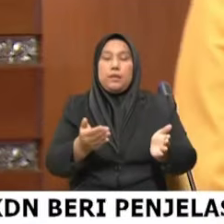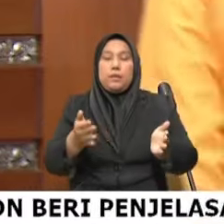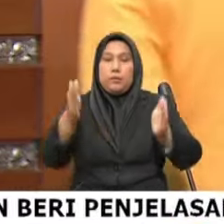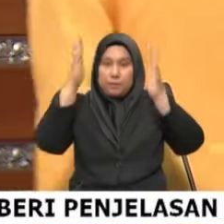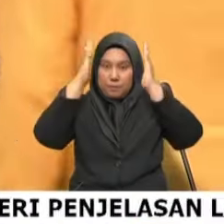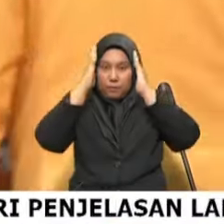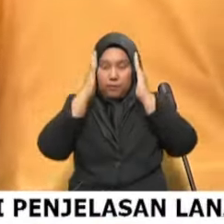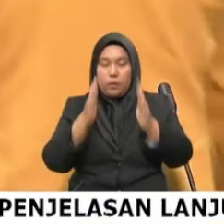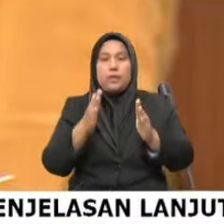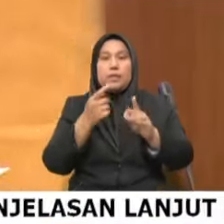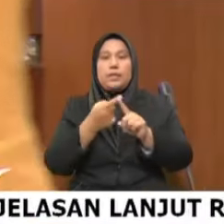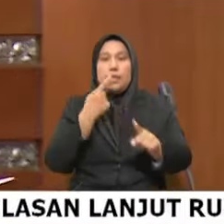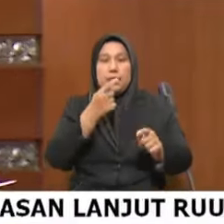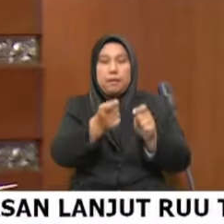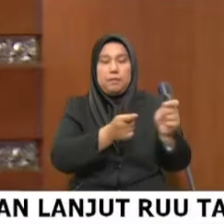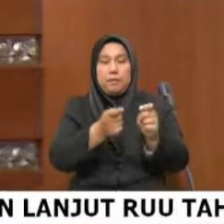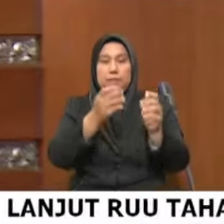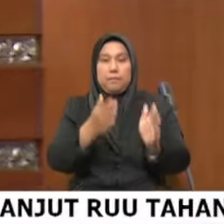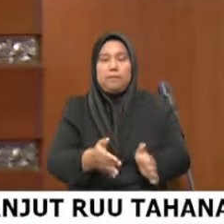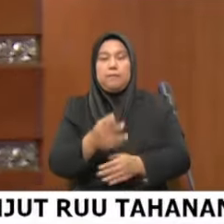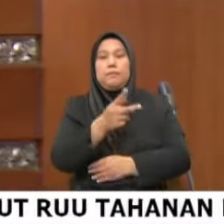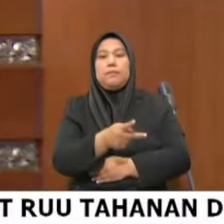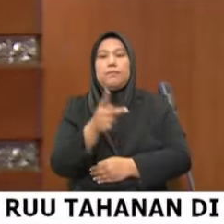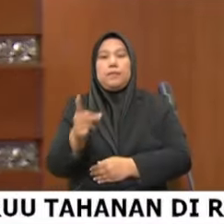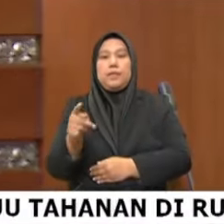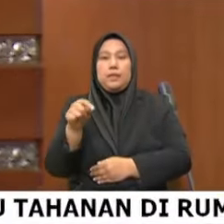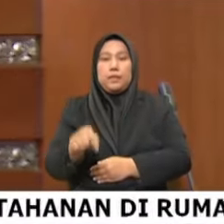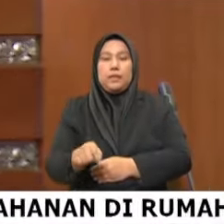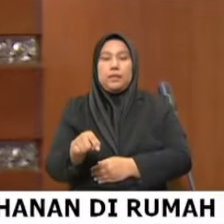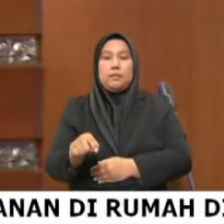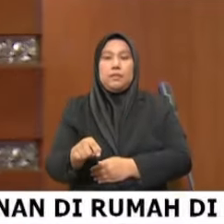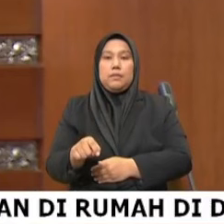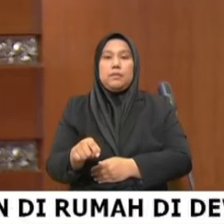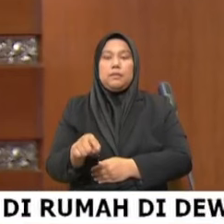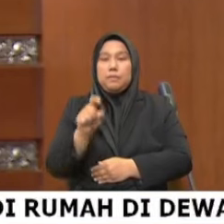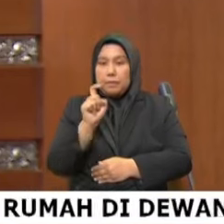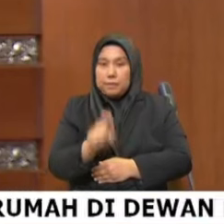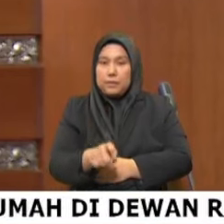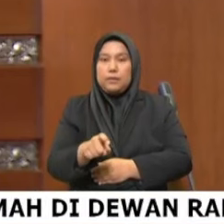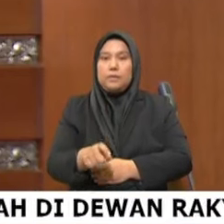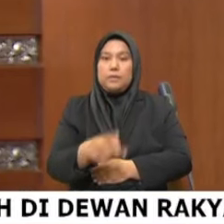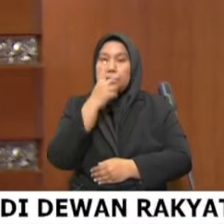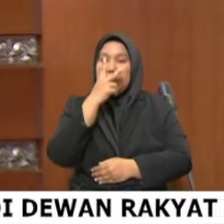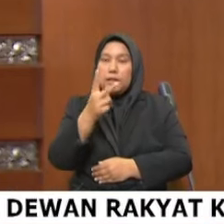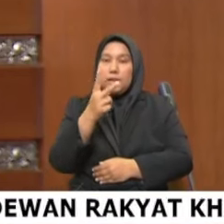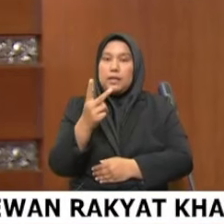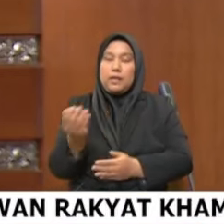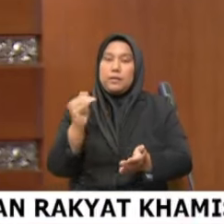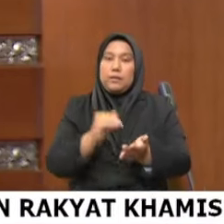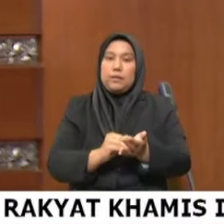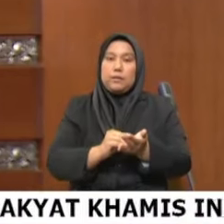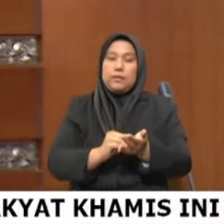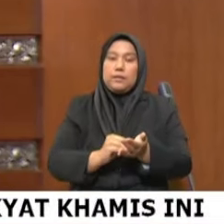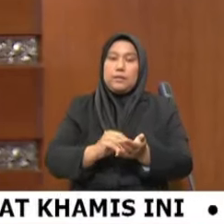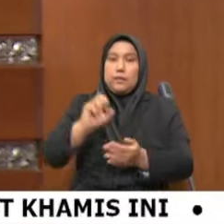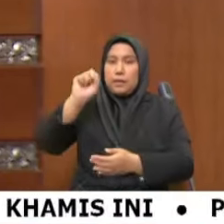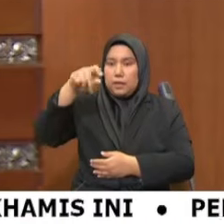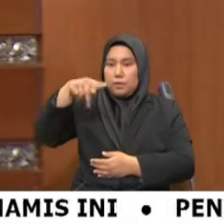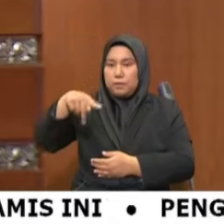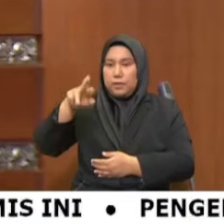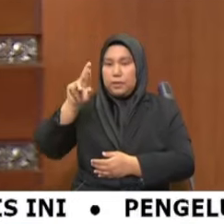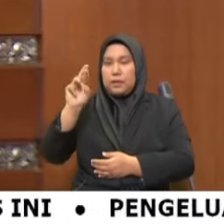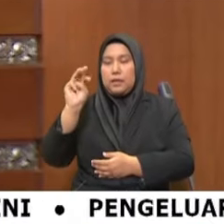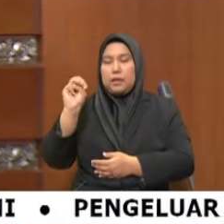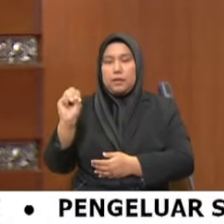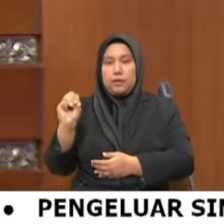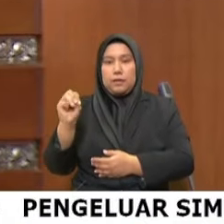Tuan Speaker. Perkara ini perlu dilihat semula kerana pihak SPRM telah pun